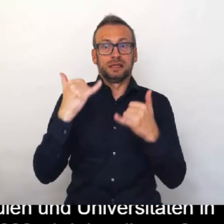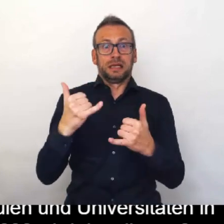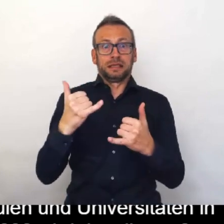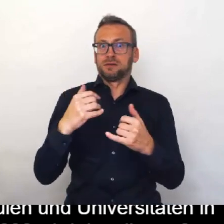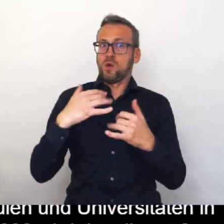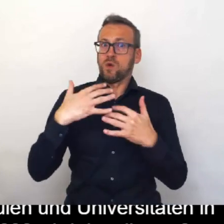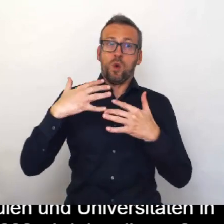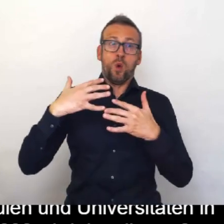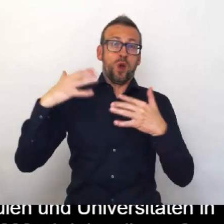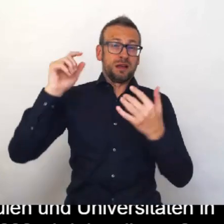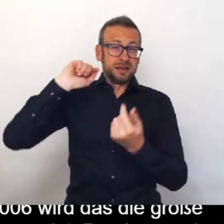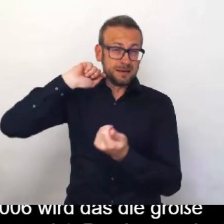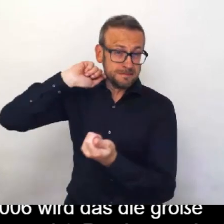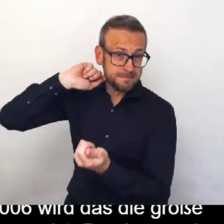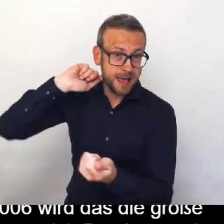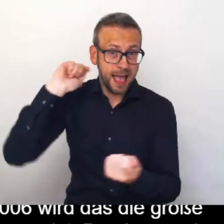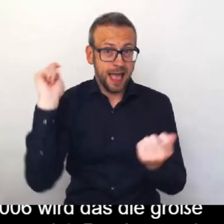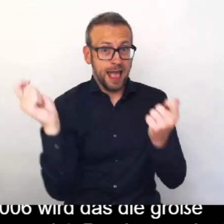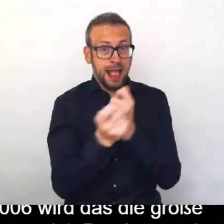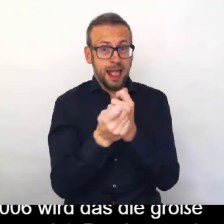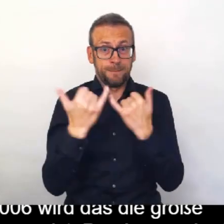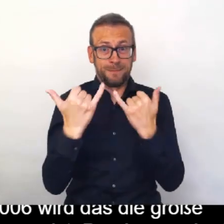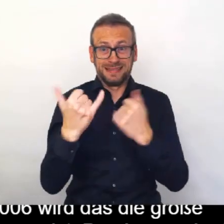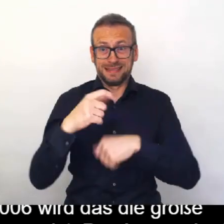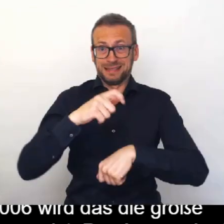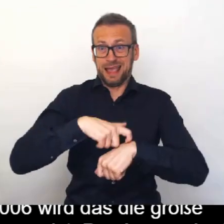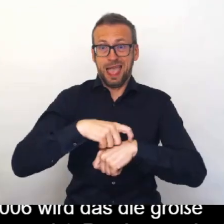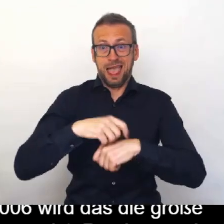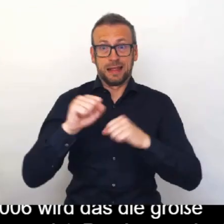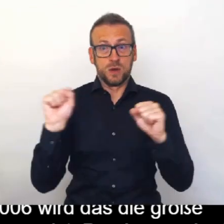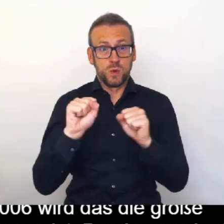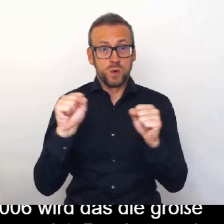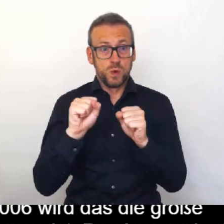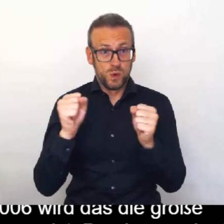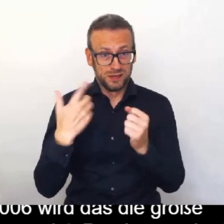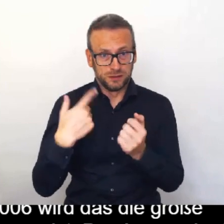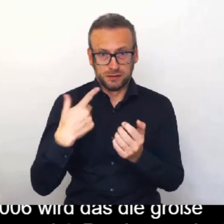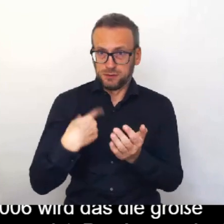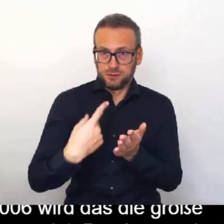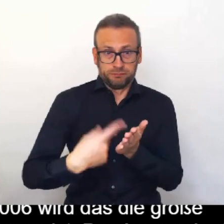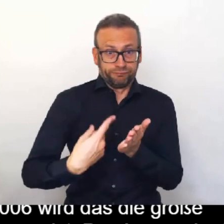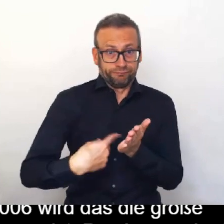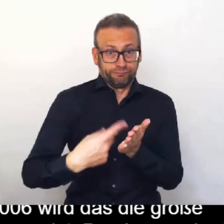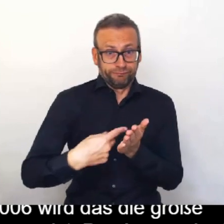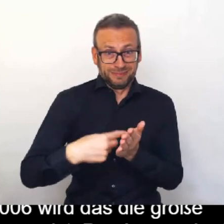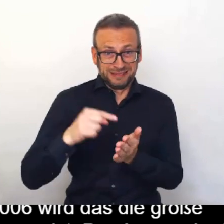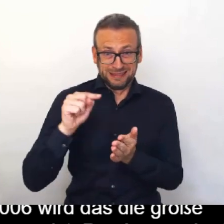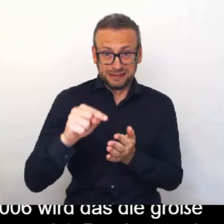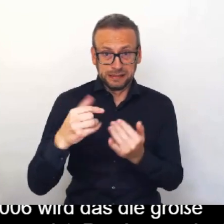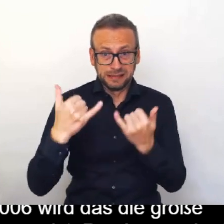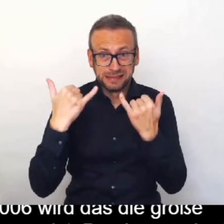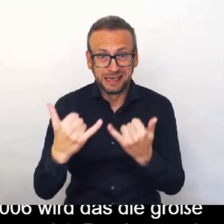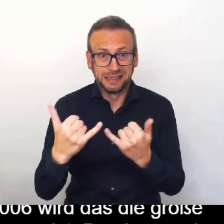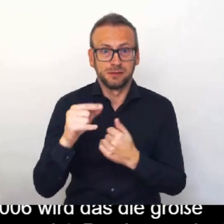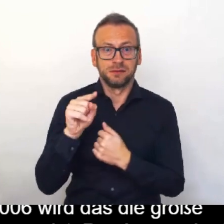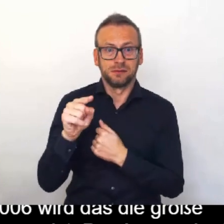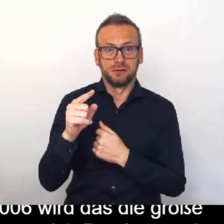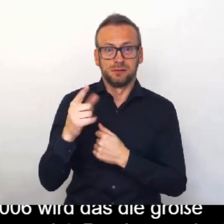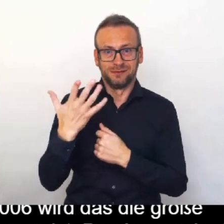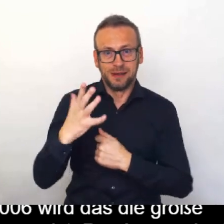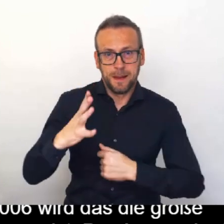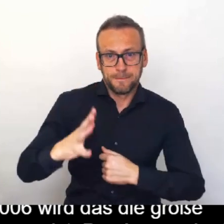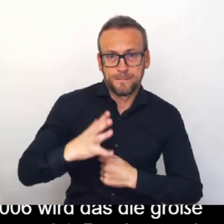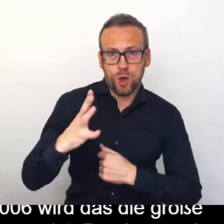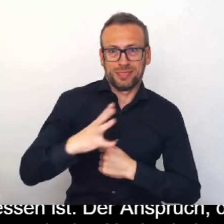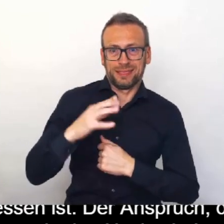Forschung, der Lehre, aber auch des Transfers. Transfer heißt übrigens nicht nur im klassischen Sinne Transfer in die Wirtschaft